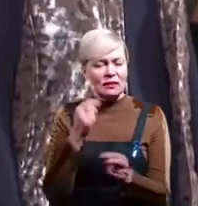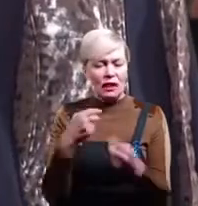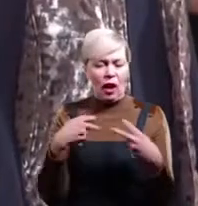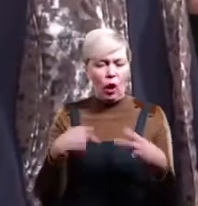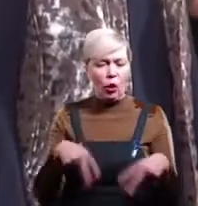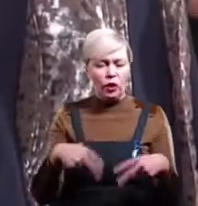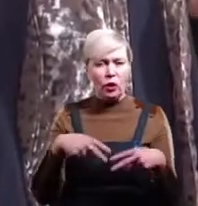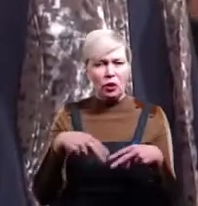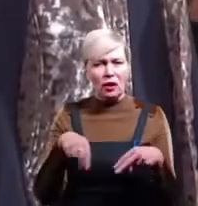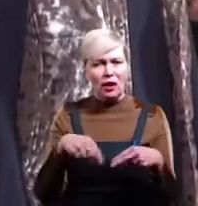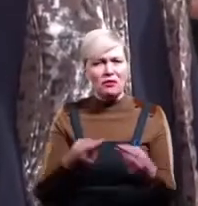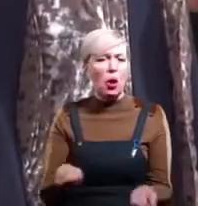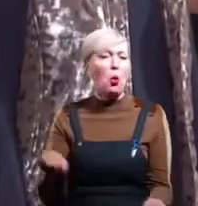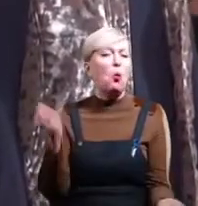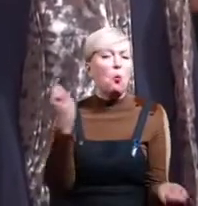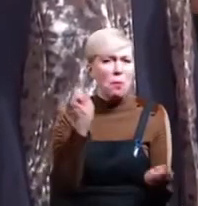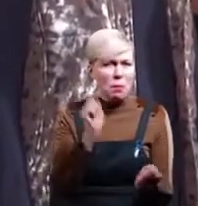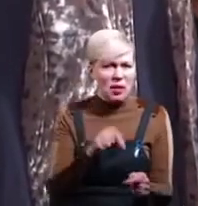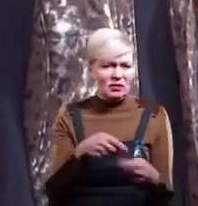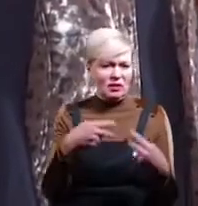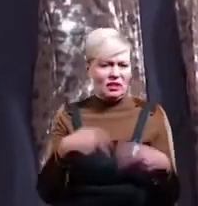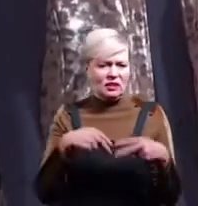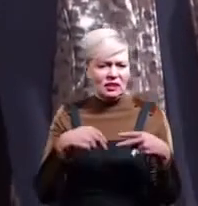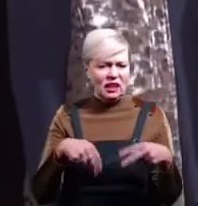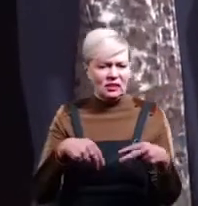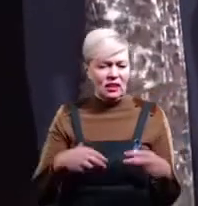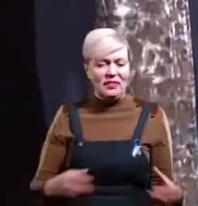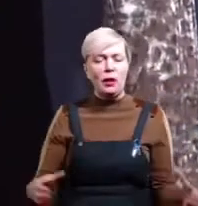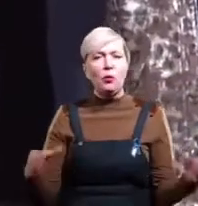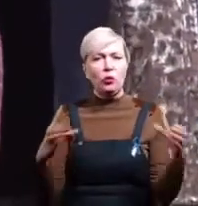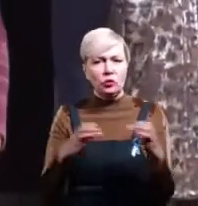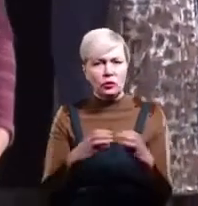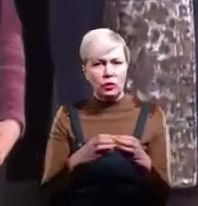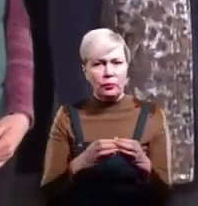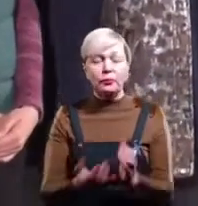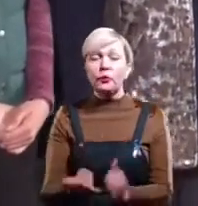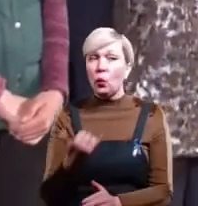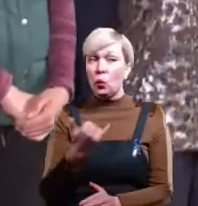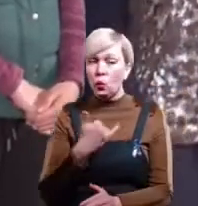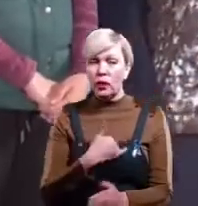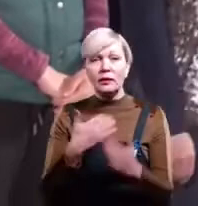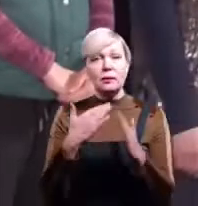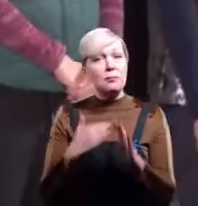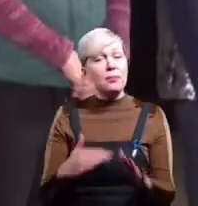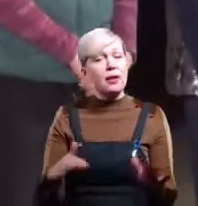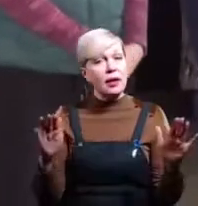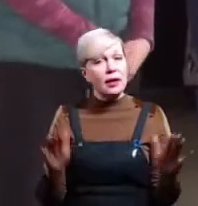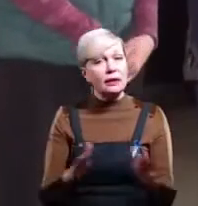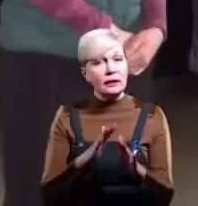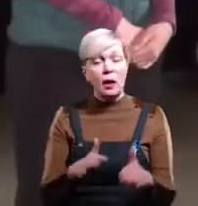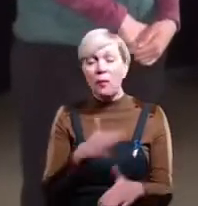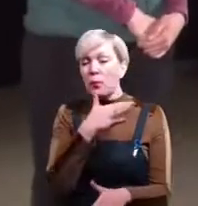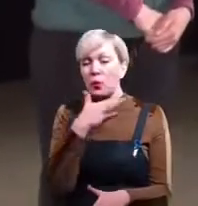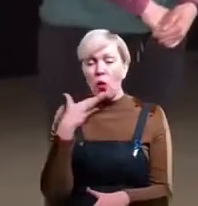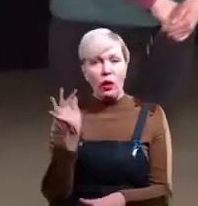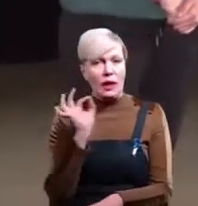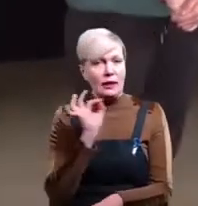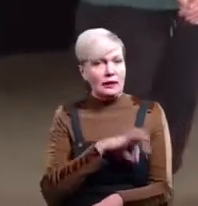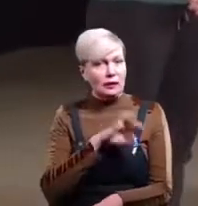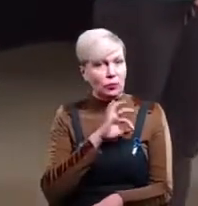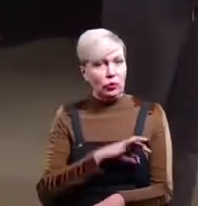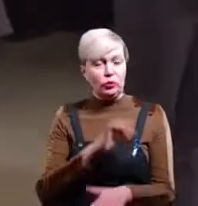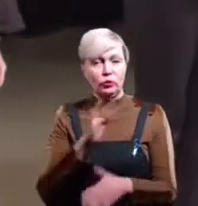уместна танцевальным куском. Так как у нас песня, и так как много используется жестов, поэтому мы